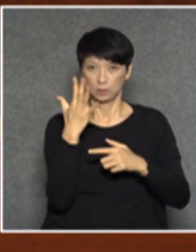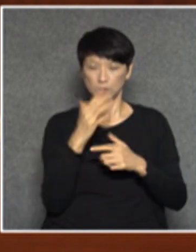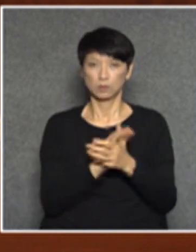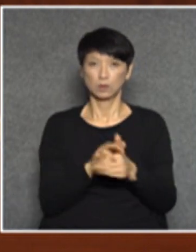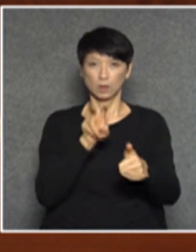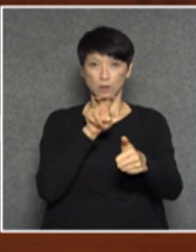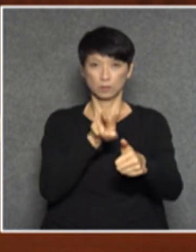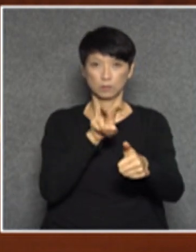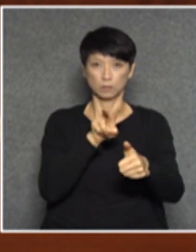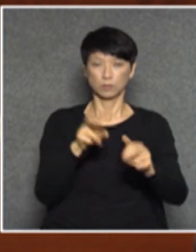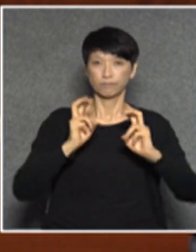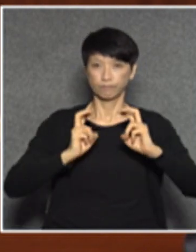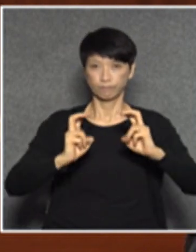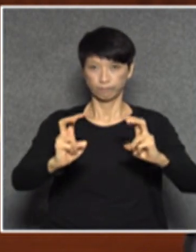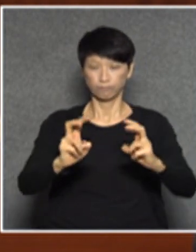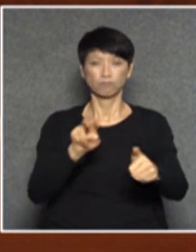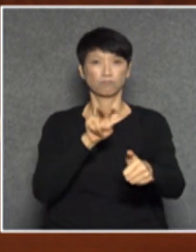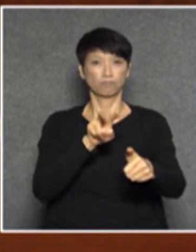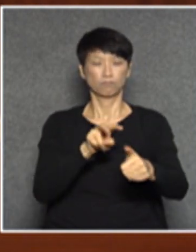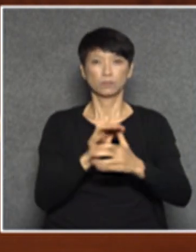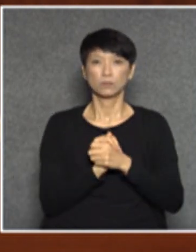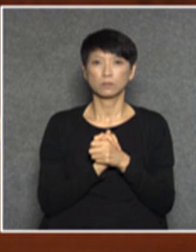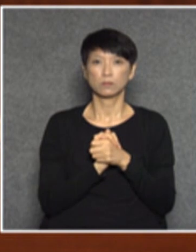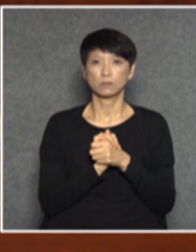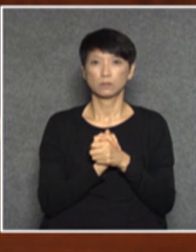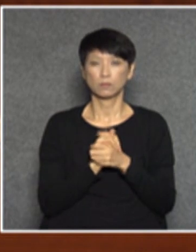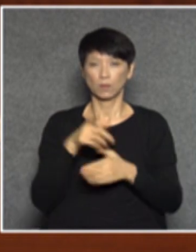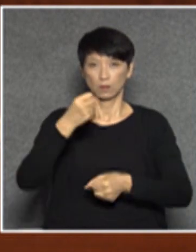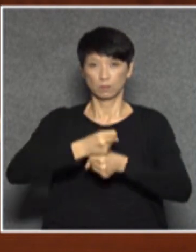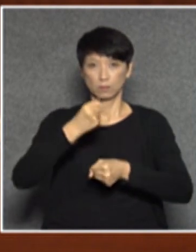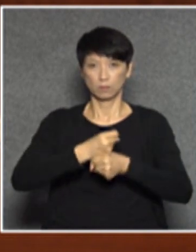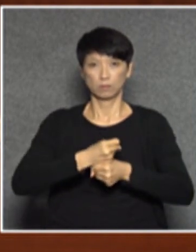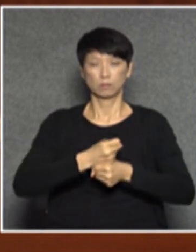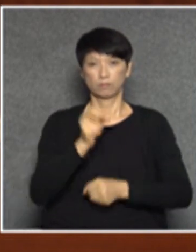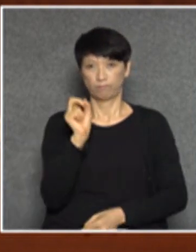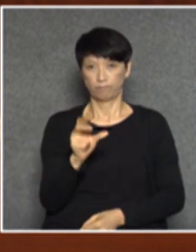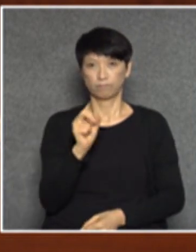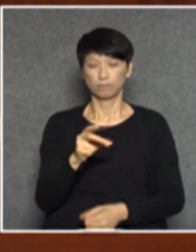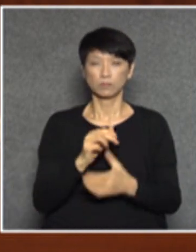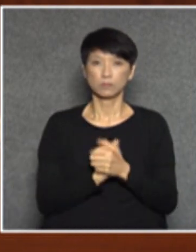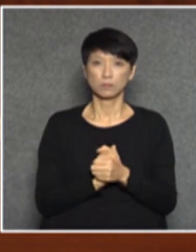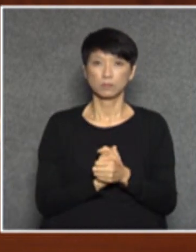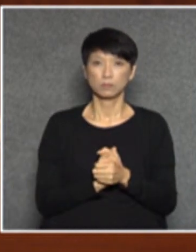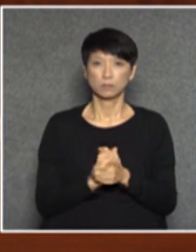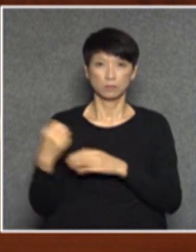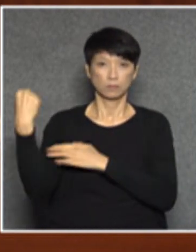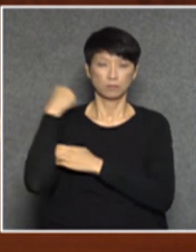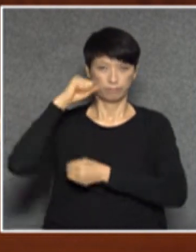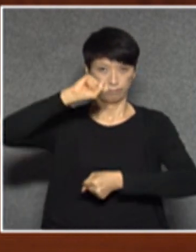的有效監管，所以這個工作我們會繼續做，加大力度去做。至